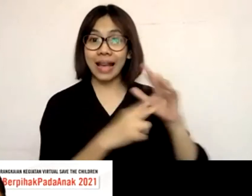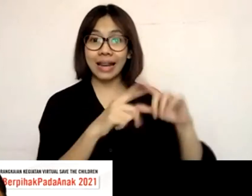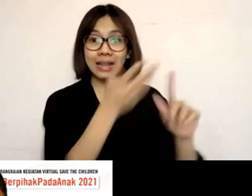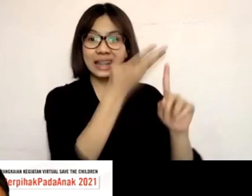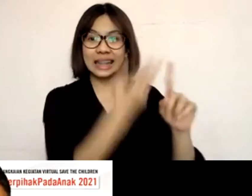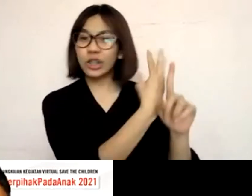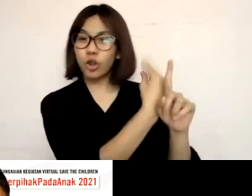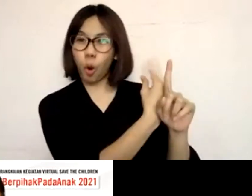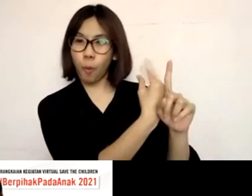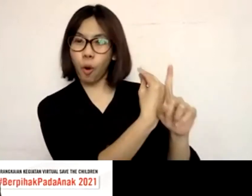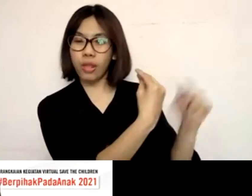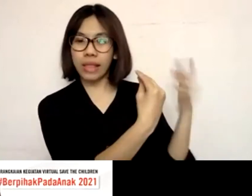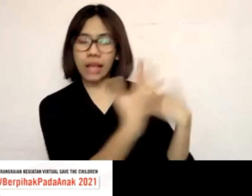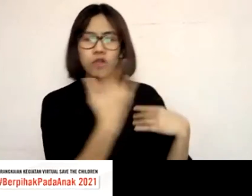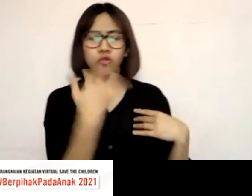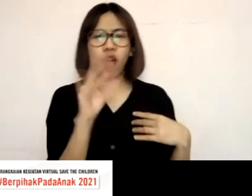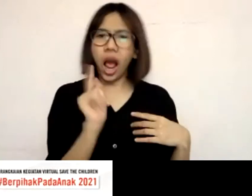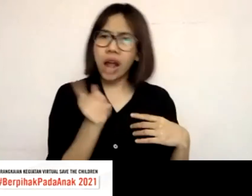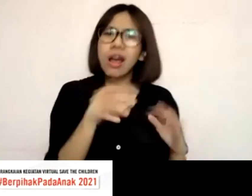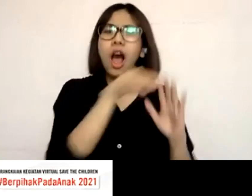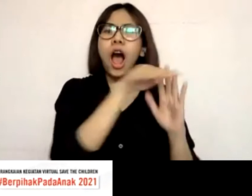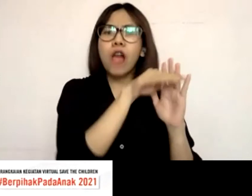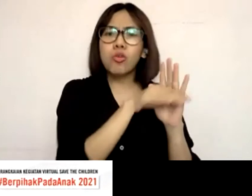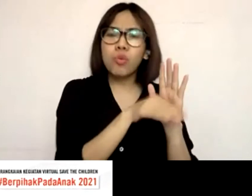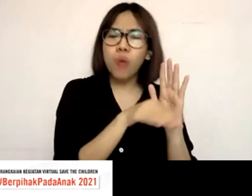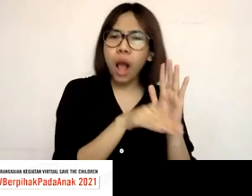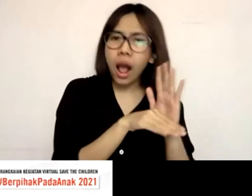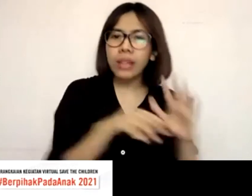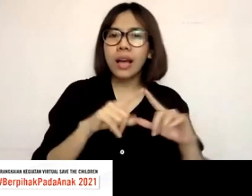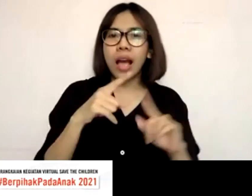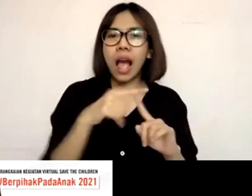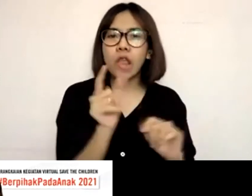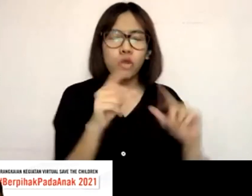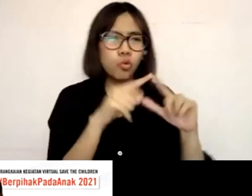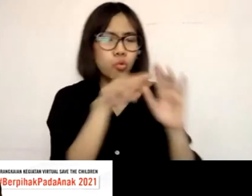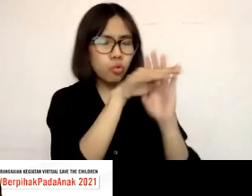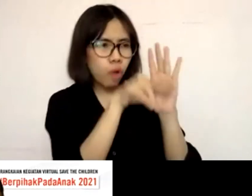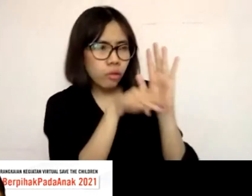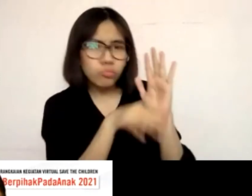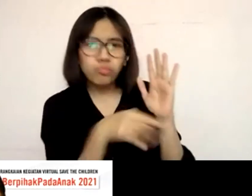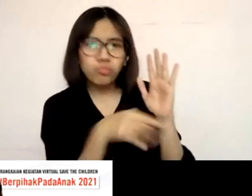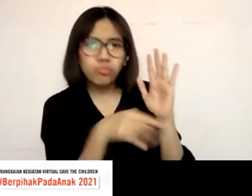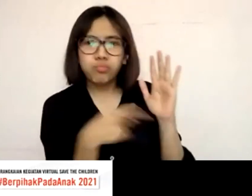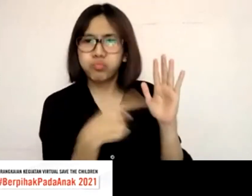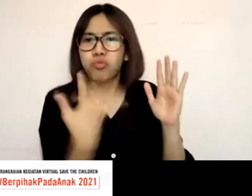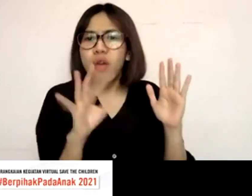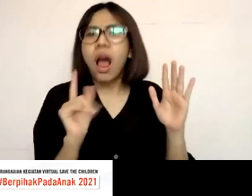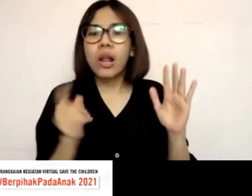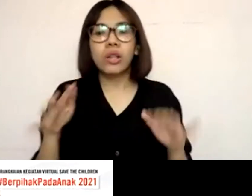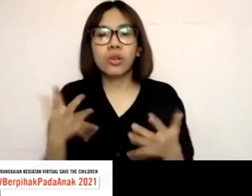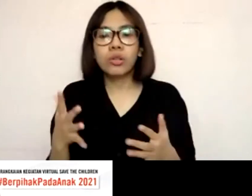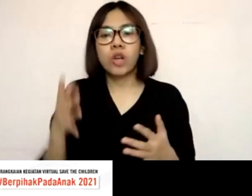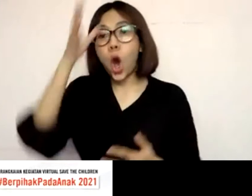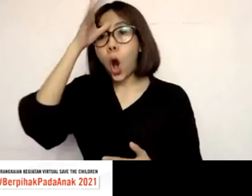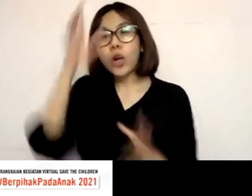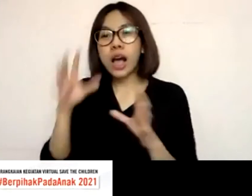dari regulasi, kemudian ketentuan, dan juga inisiatif terutama dari rekan-rekan pengusaha gitu ya,